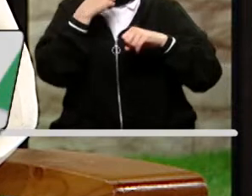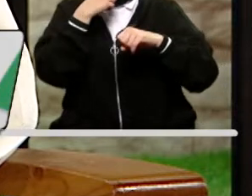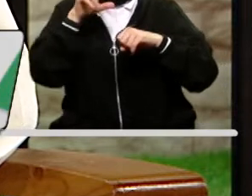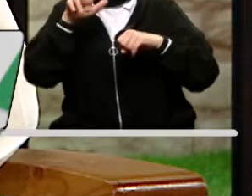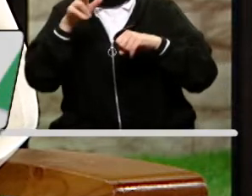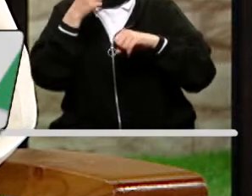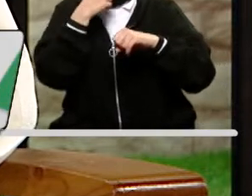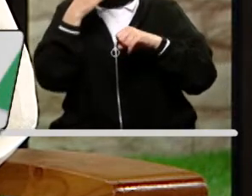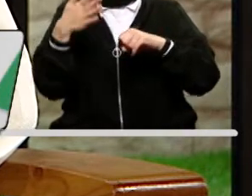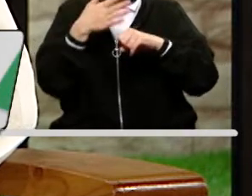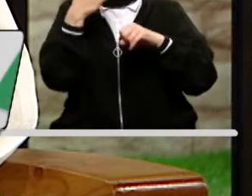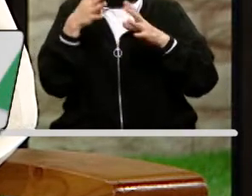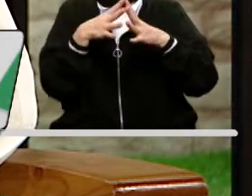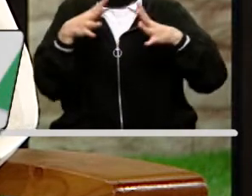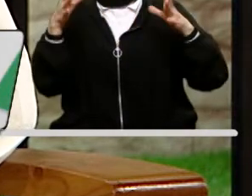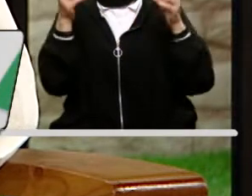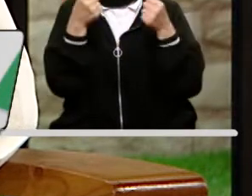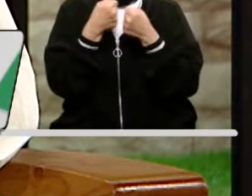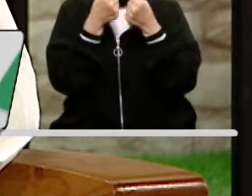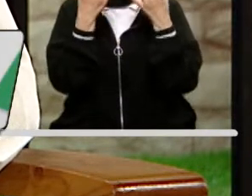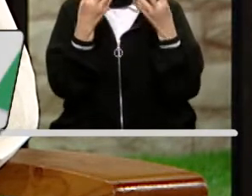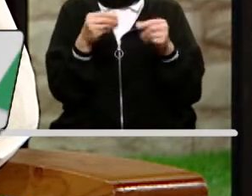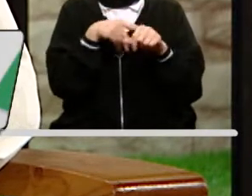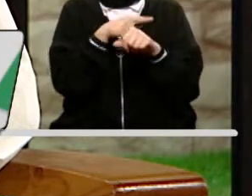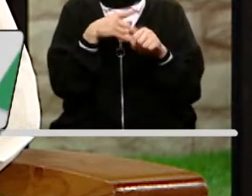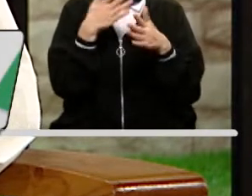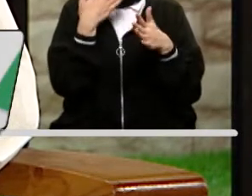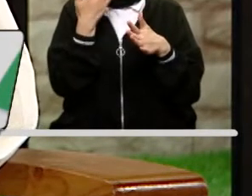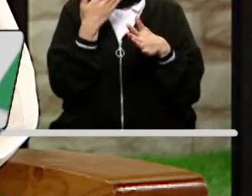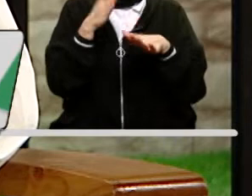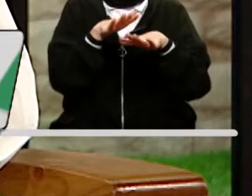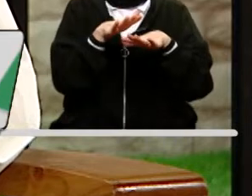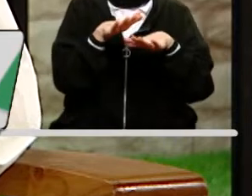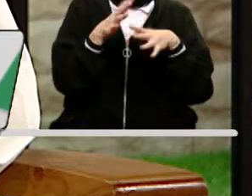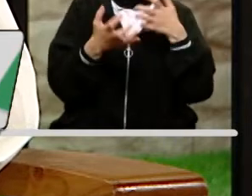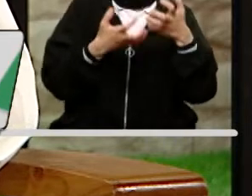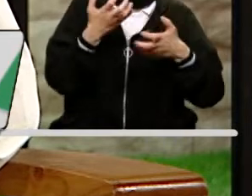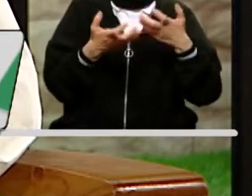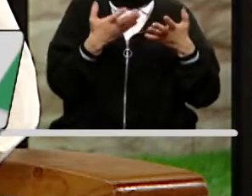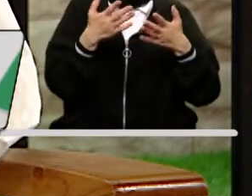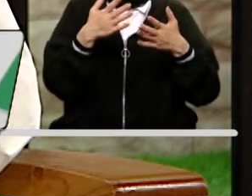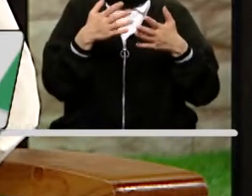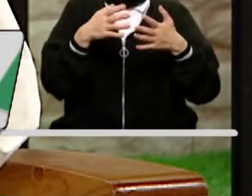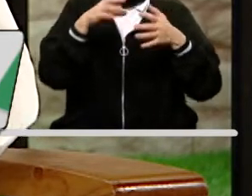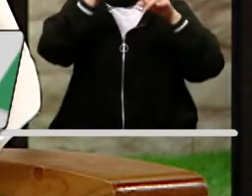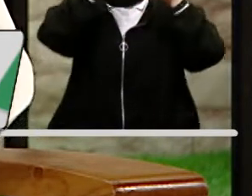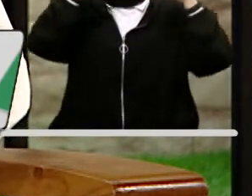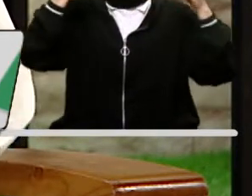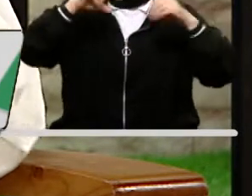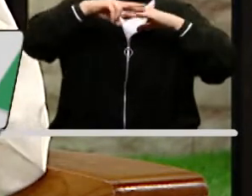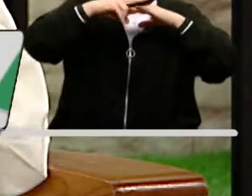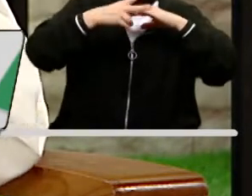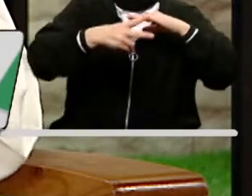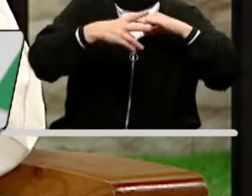yaş en büyük kazalarında olduğu yer işte yanmaların, dolap düşmelerinin, çekmece altında kalmaların vesaire.